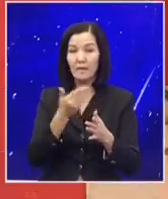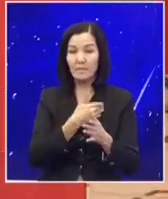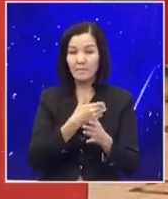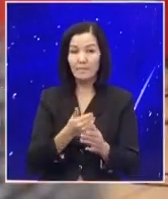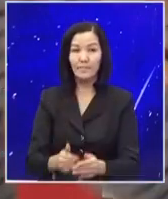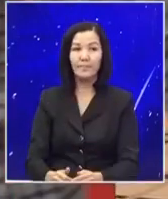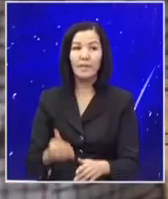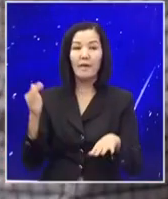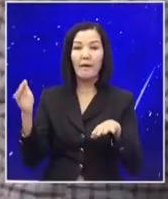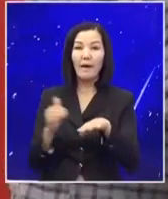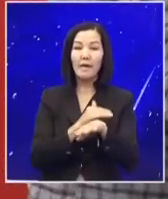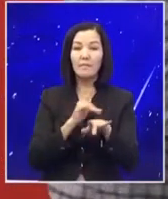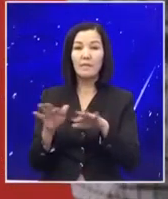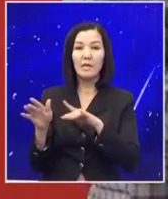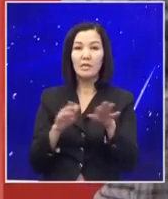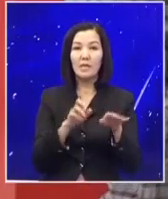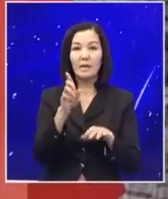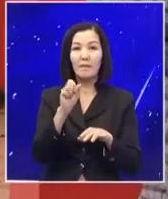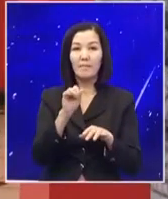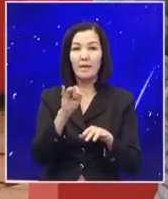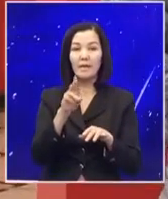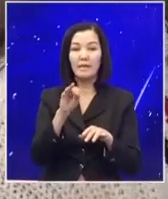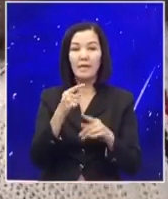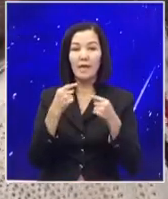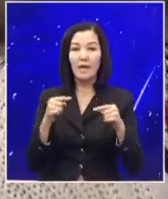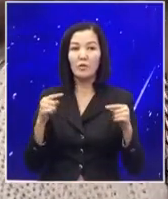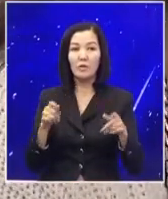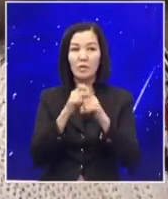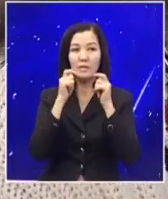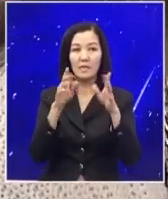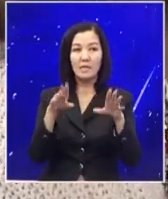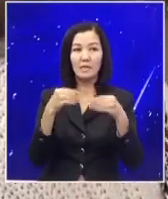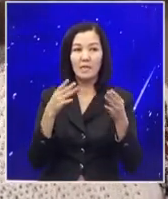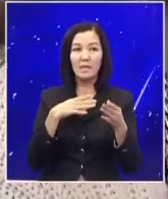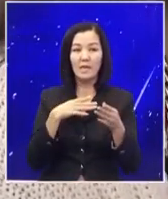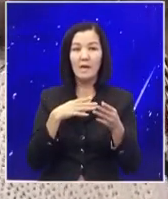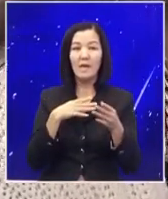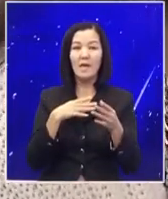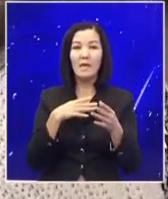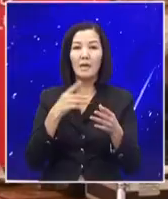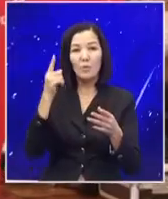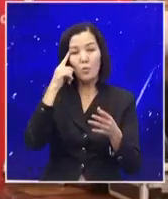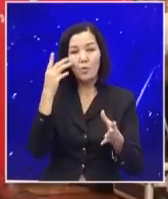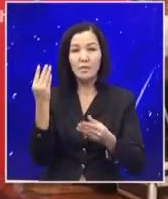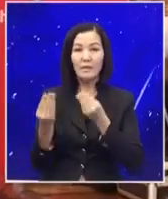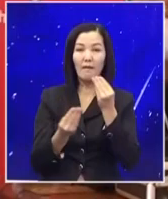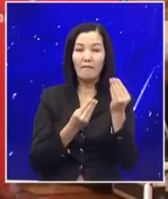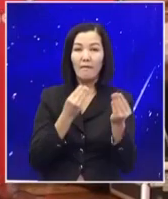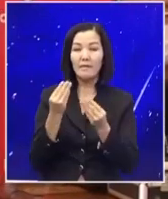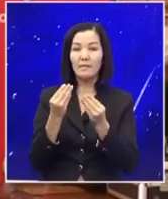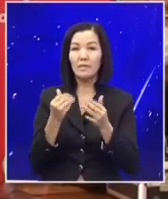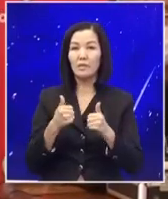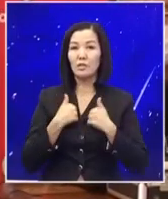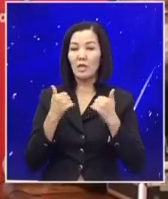келеді. Қайырымдылық шарада кәсіпкерлер Бәйтерек орталығына түрлі сыйлық тарту етті. Балалардың ой санасын өсіріп, тұла бойын жетілдіруге